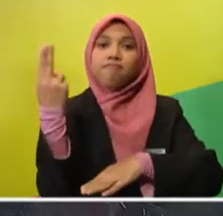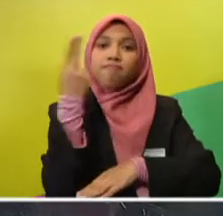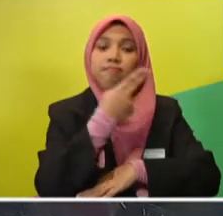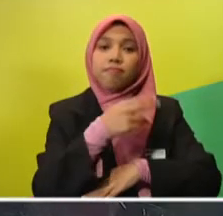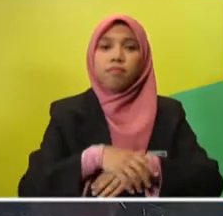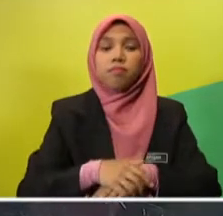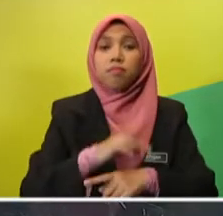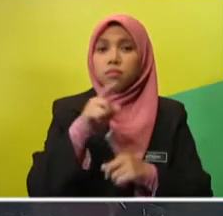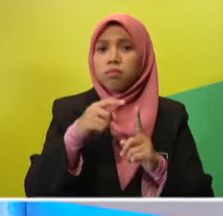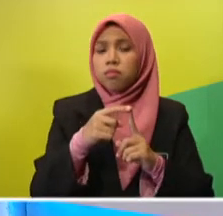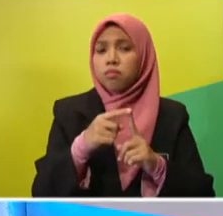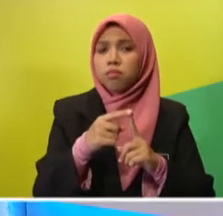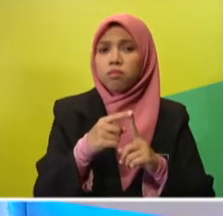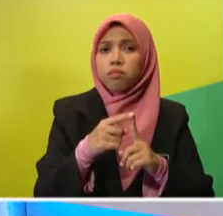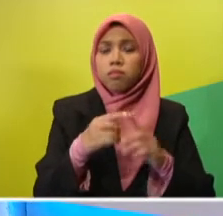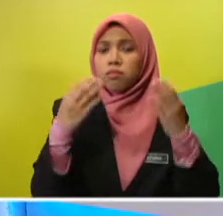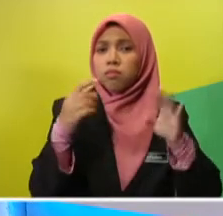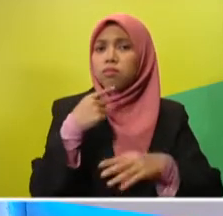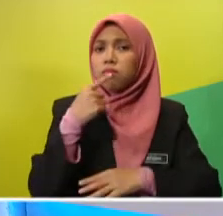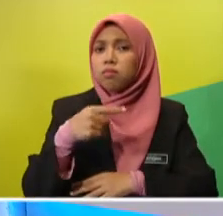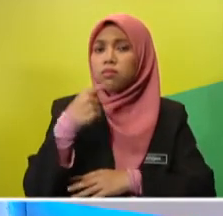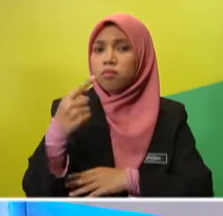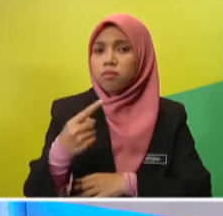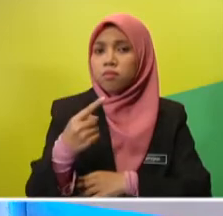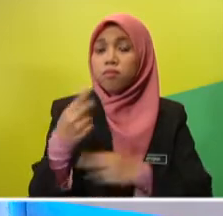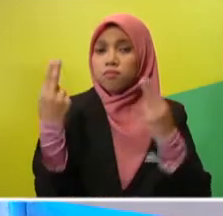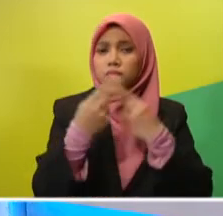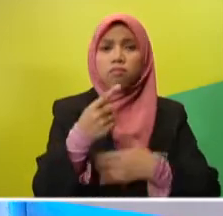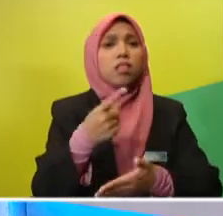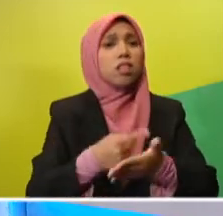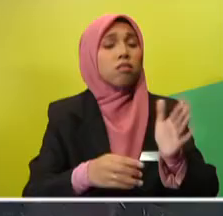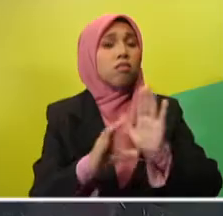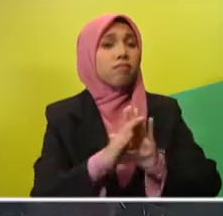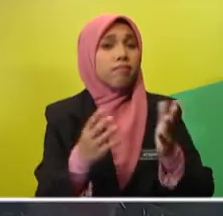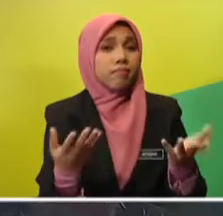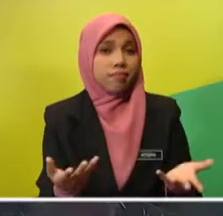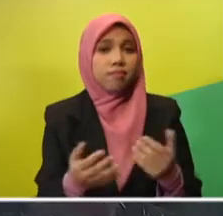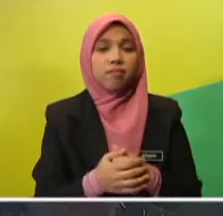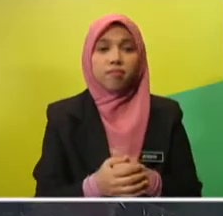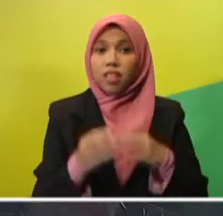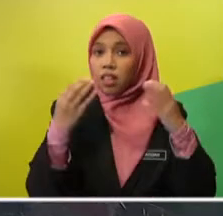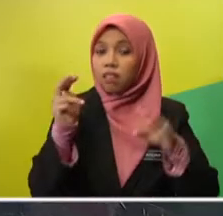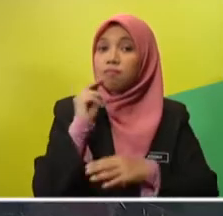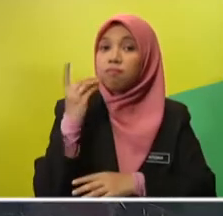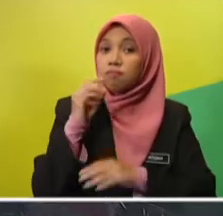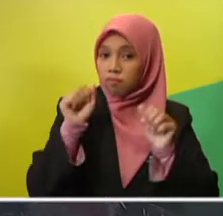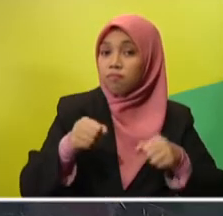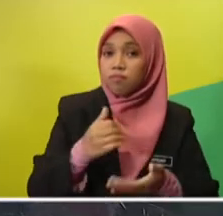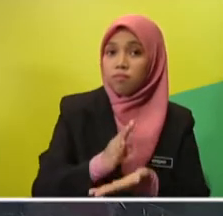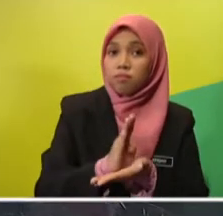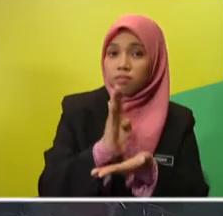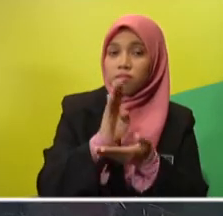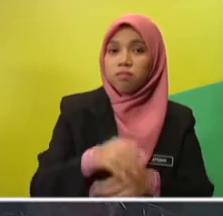tentang halangan, antara contoh halangannya bagaimana ya cikgu? Okey, cikgu nak boleh bantu? Okey, contoh hari ini yang kita